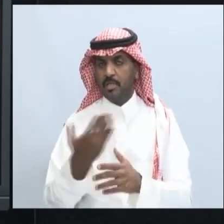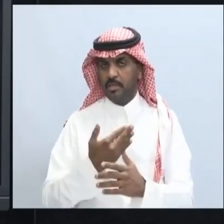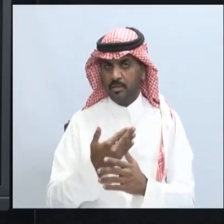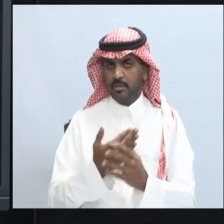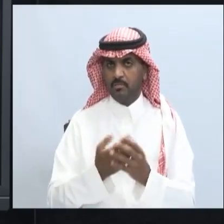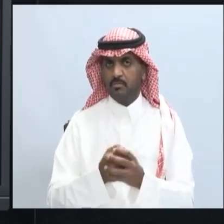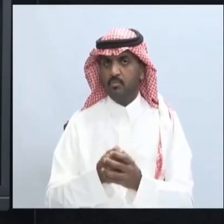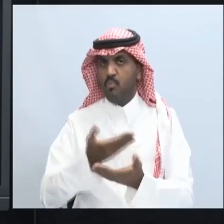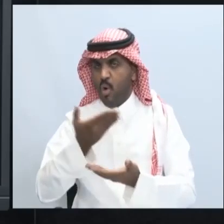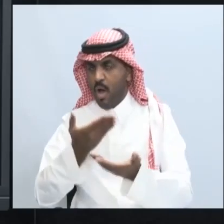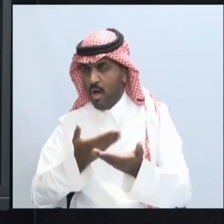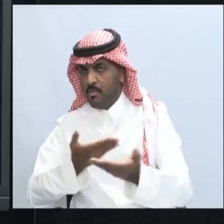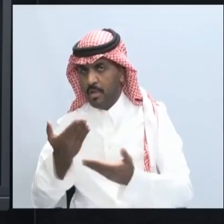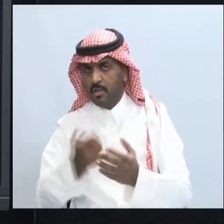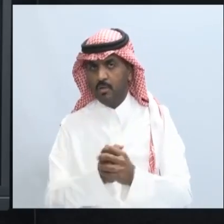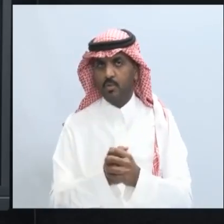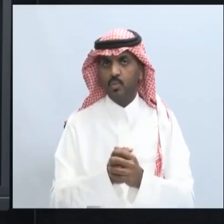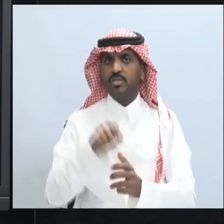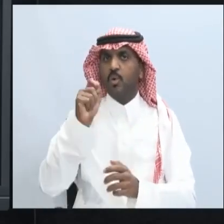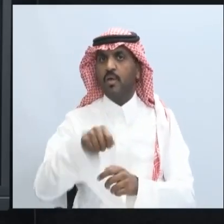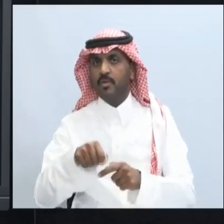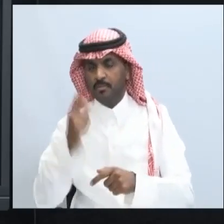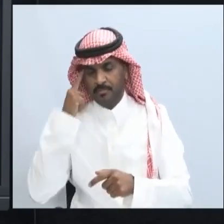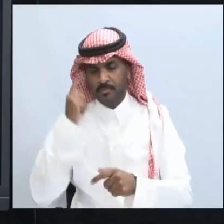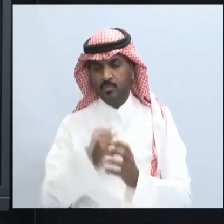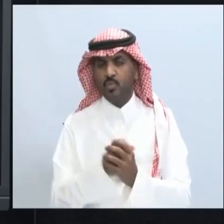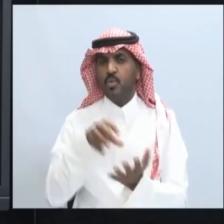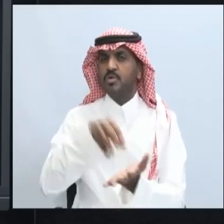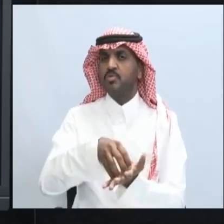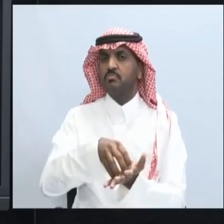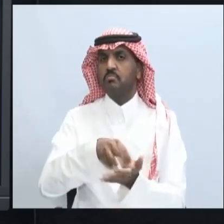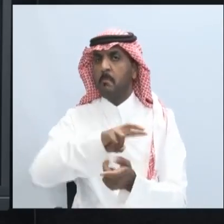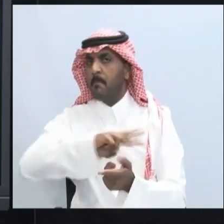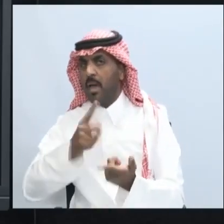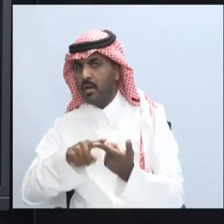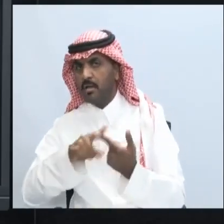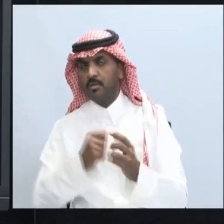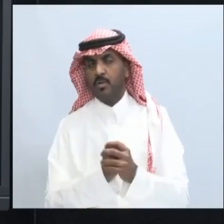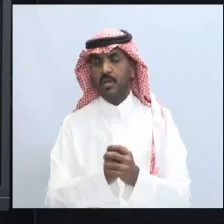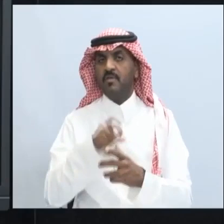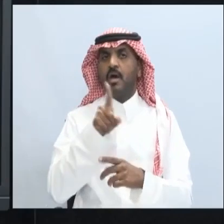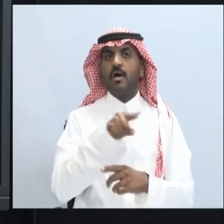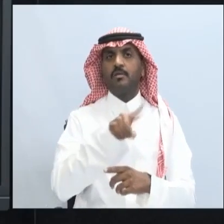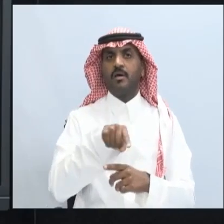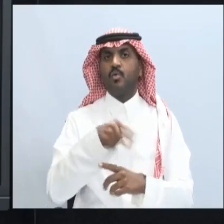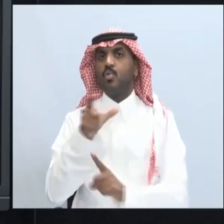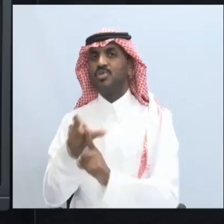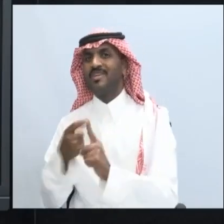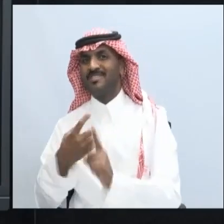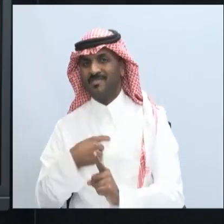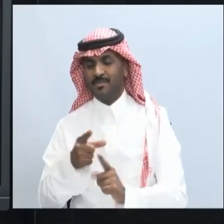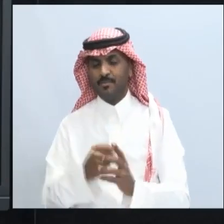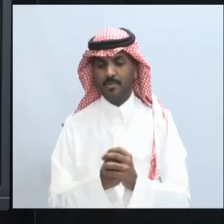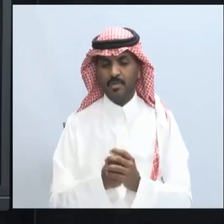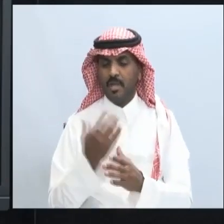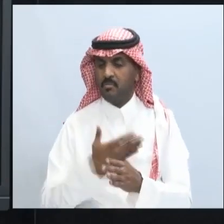المعامله وايضا الدعوه وهو يسكن في مكان اخر والذي اخطا في هذا الجانب هو نفس الشخص